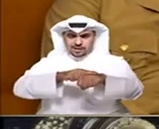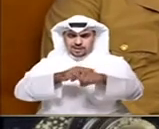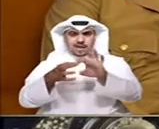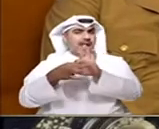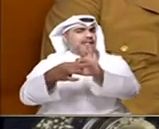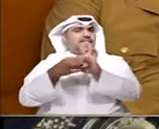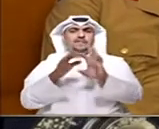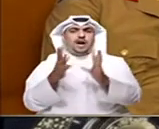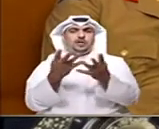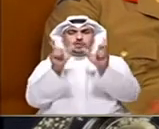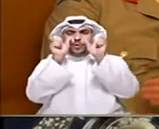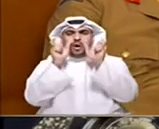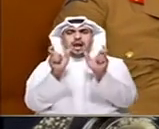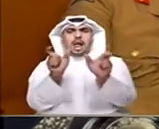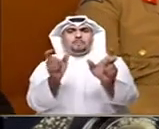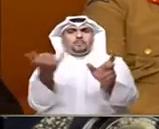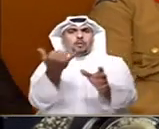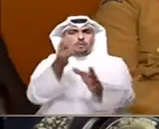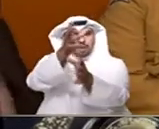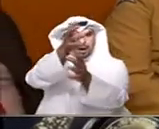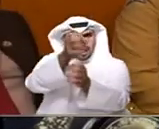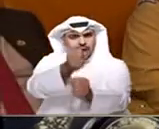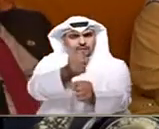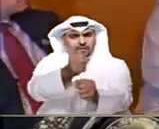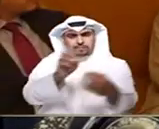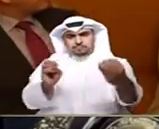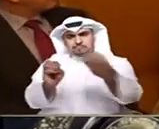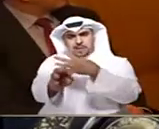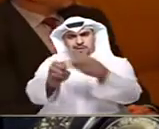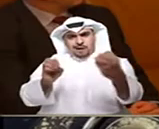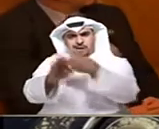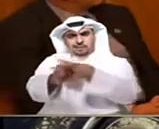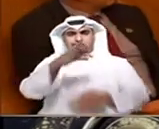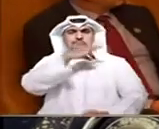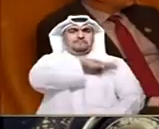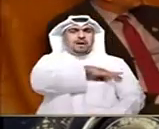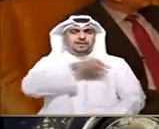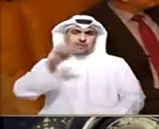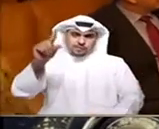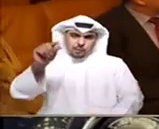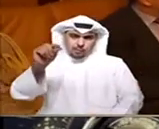الأمني بكل مجالاته. وتم خلال اللقاء التركيز على تبادل المزيد